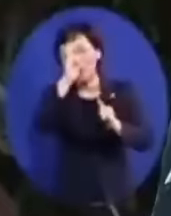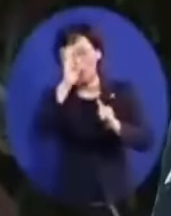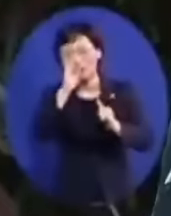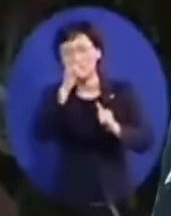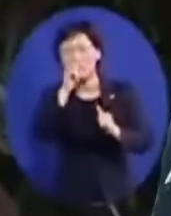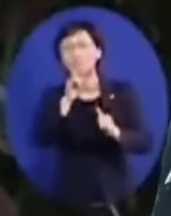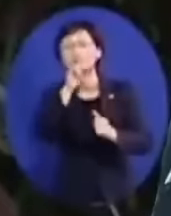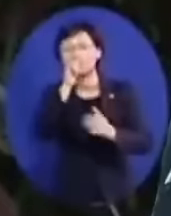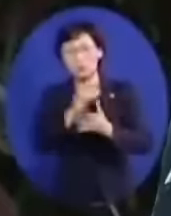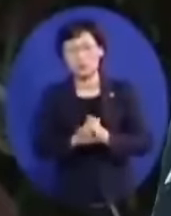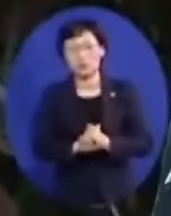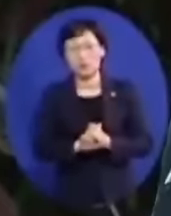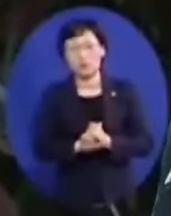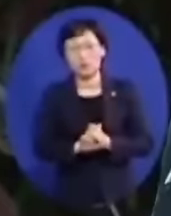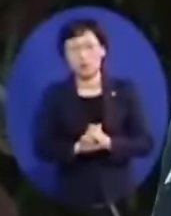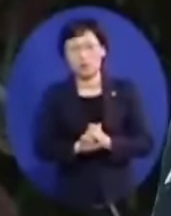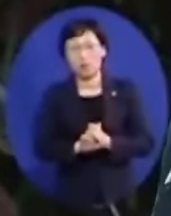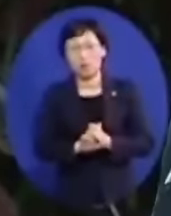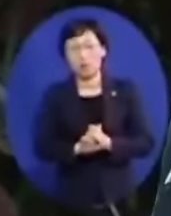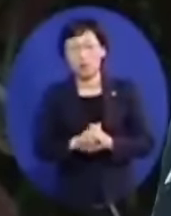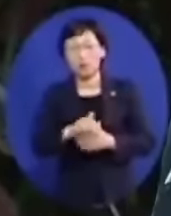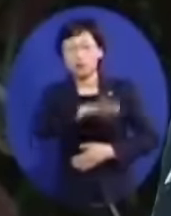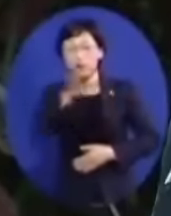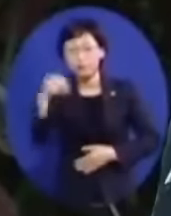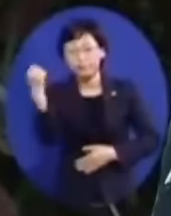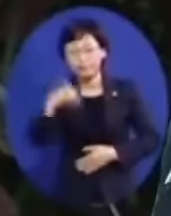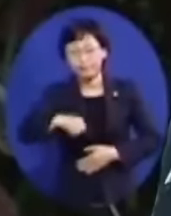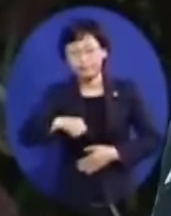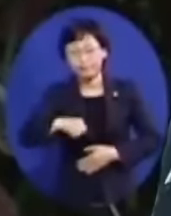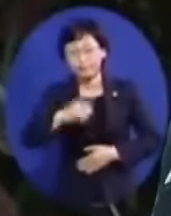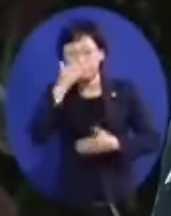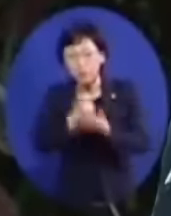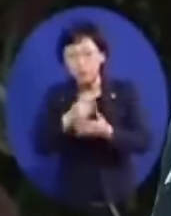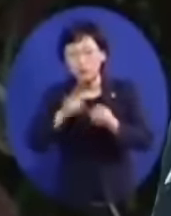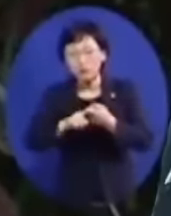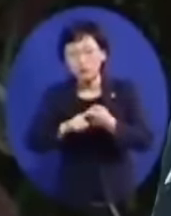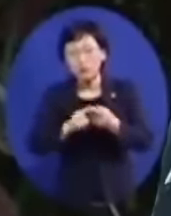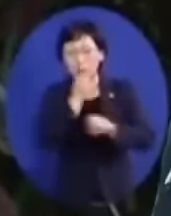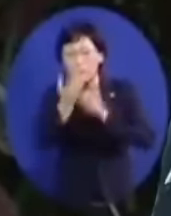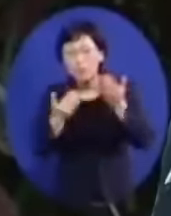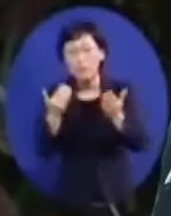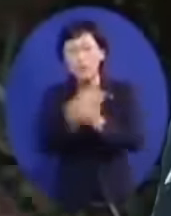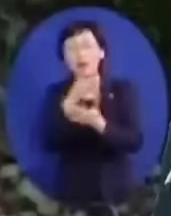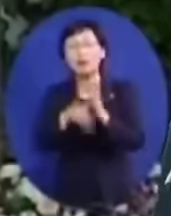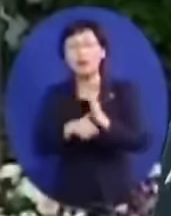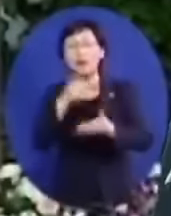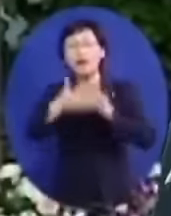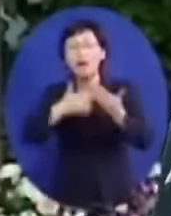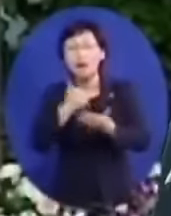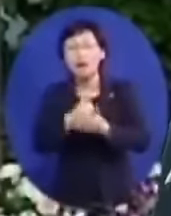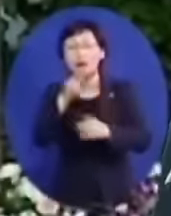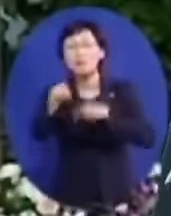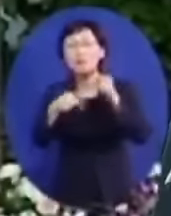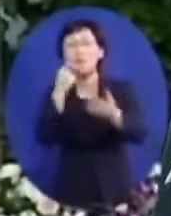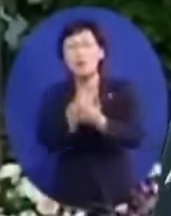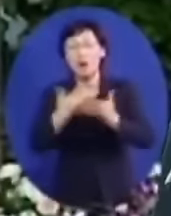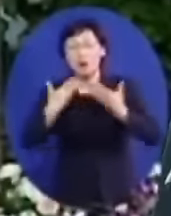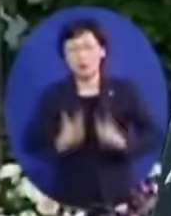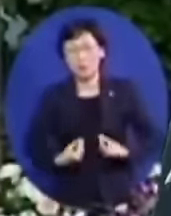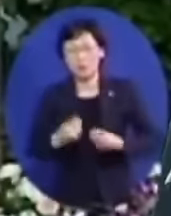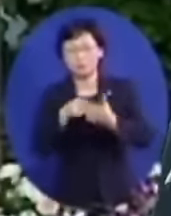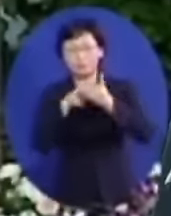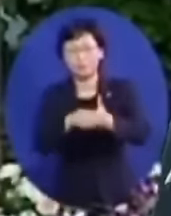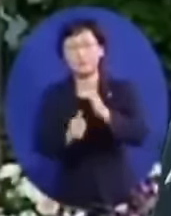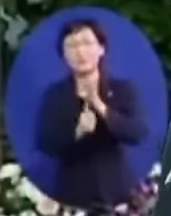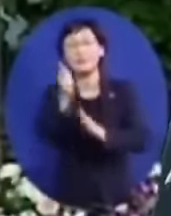들었어요. 우리가 불순종과 불신앙의 죄를 통회할 때 하나님 앞에 나아가 우리는 절망적인 삶을 극복하고 희망이